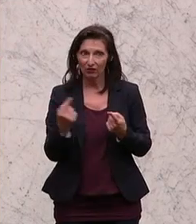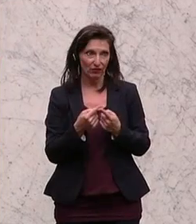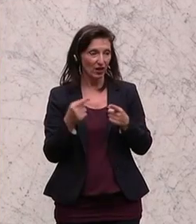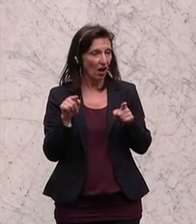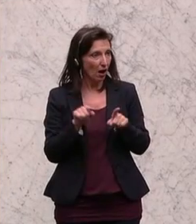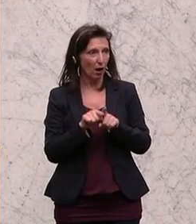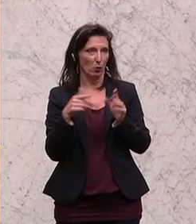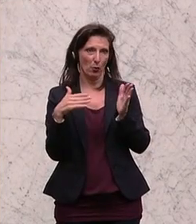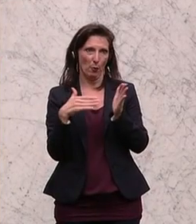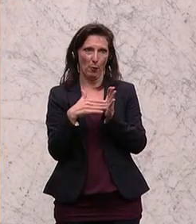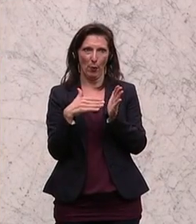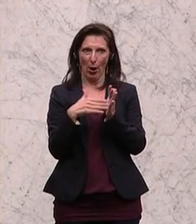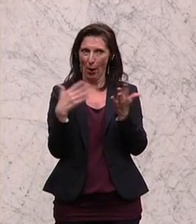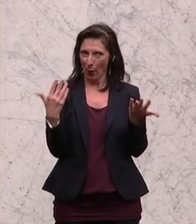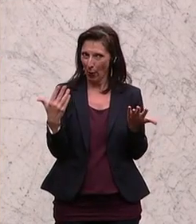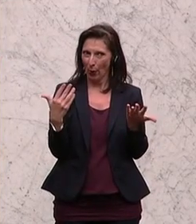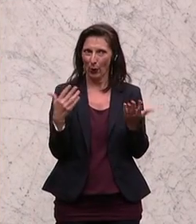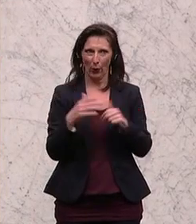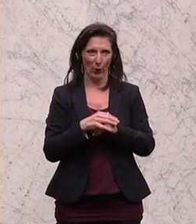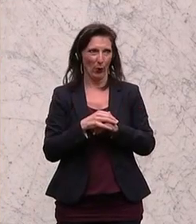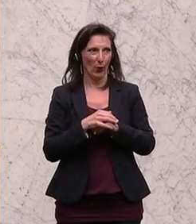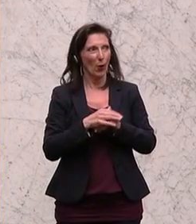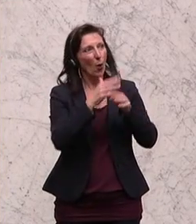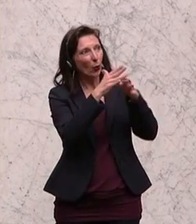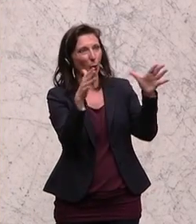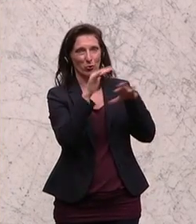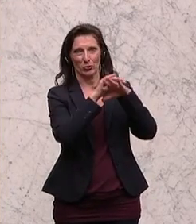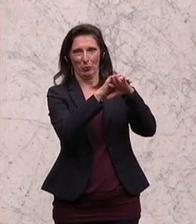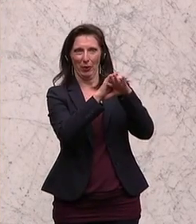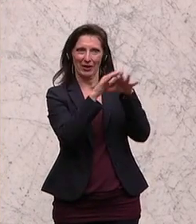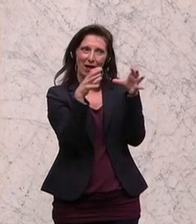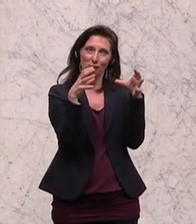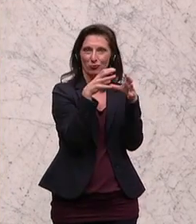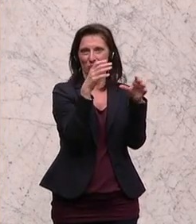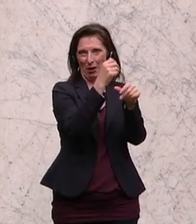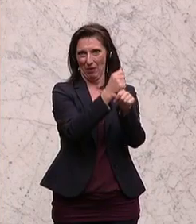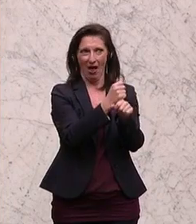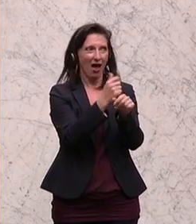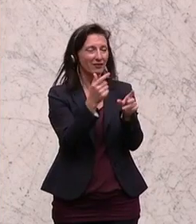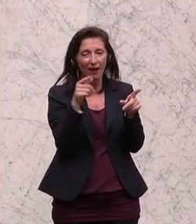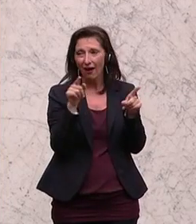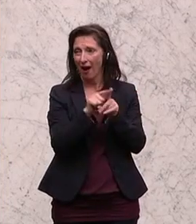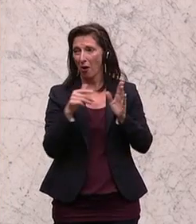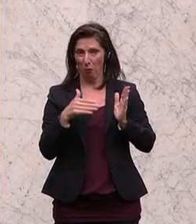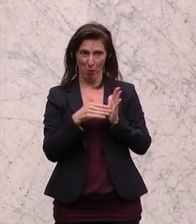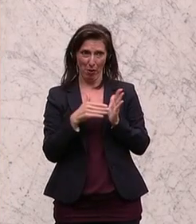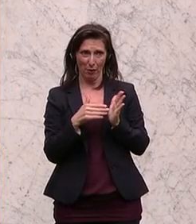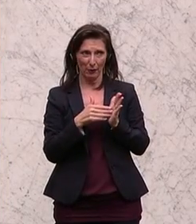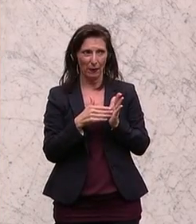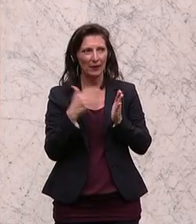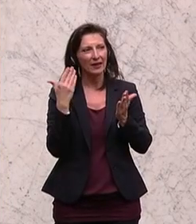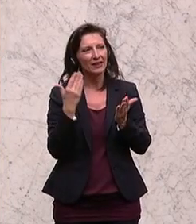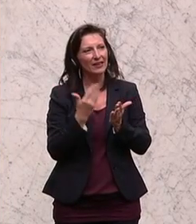ein handlungsfähiges, vereintes Königreich als Partner brauchen. Die EU sollte sich